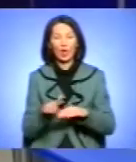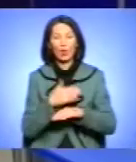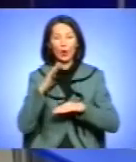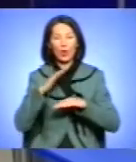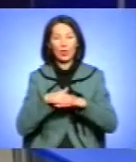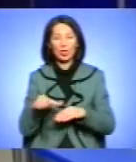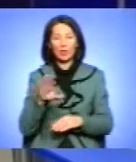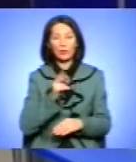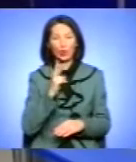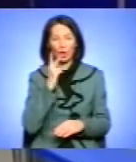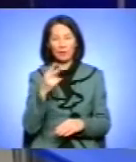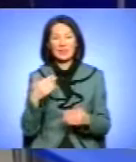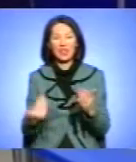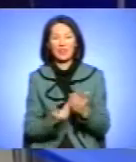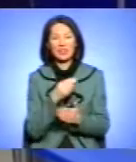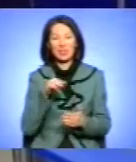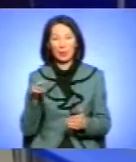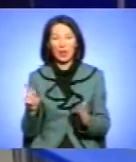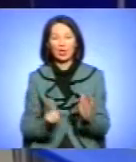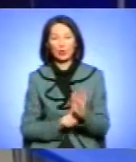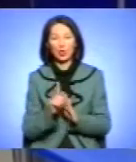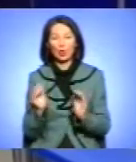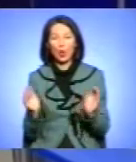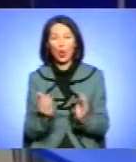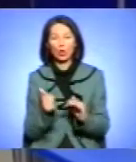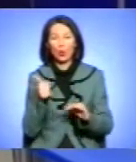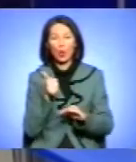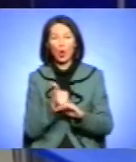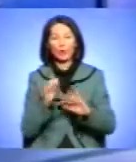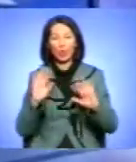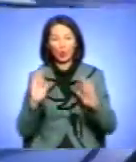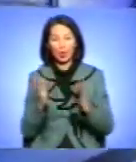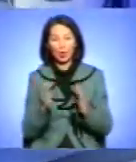вечора усім, хто дивиться «Вісті ТТБ». Спочатку коротко про головні події.